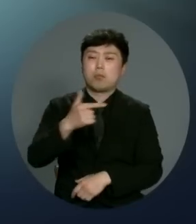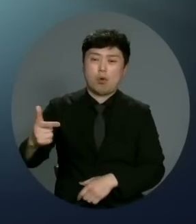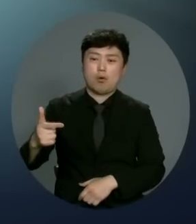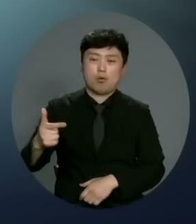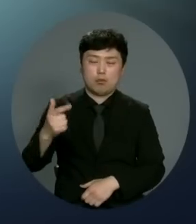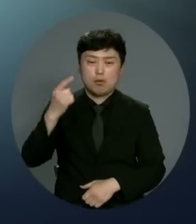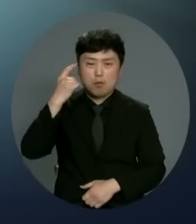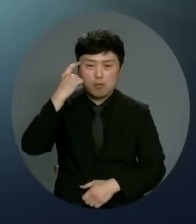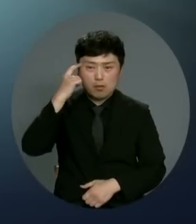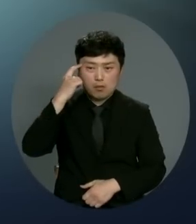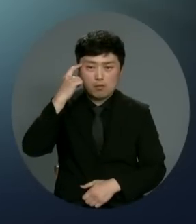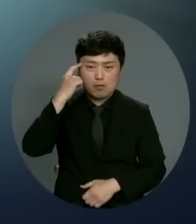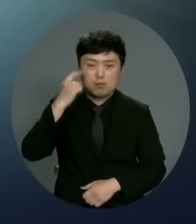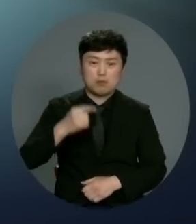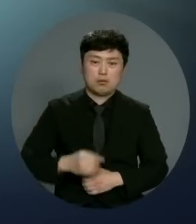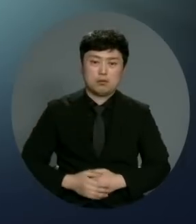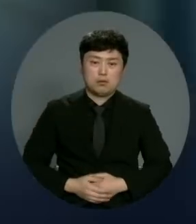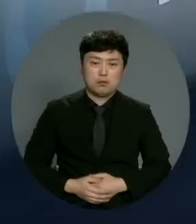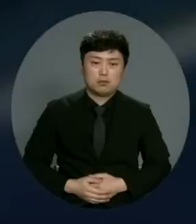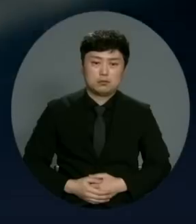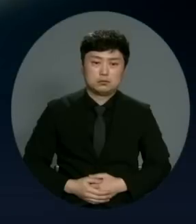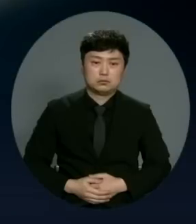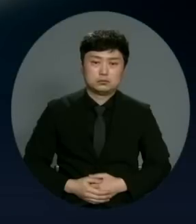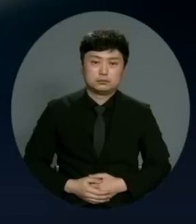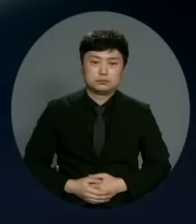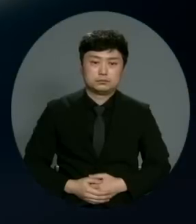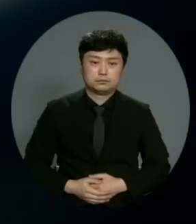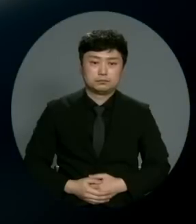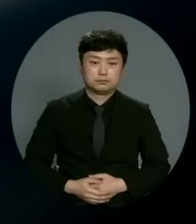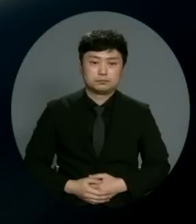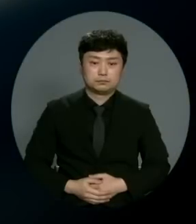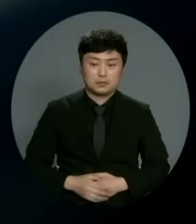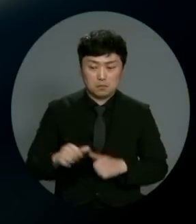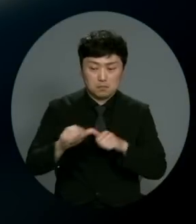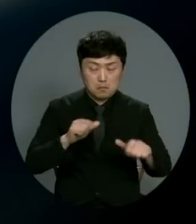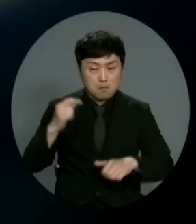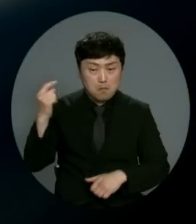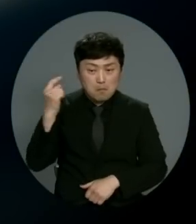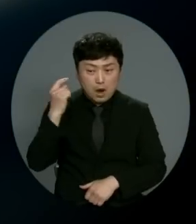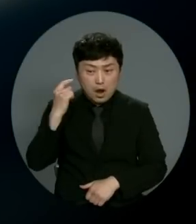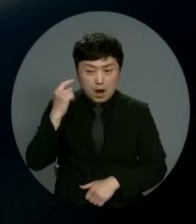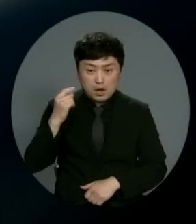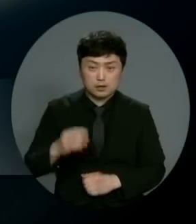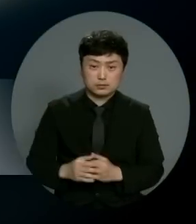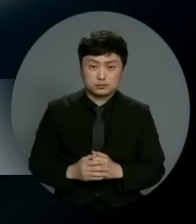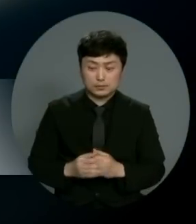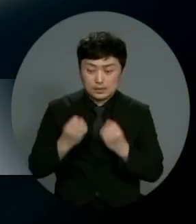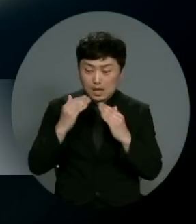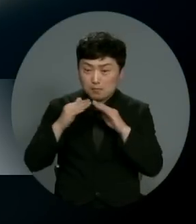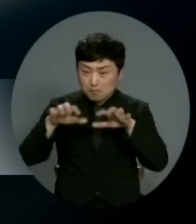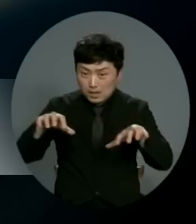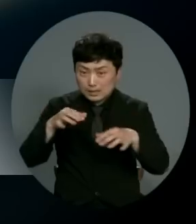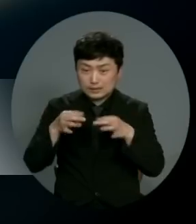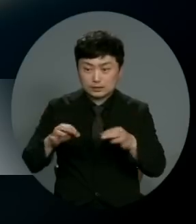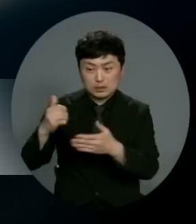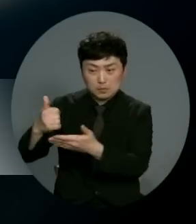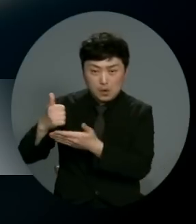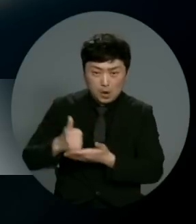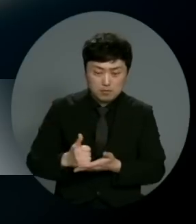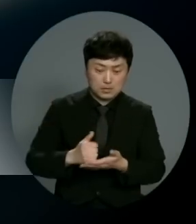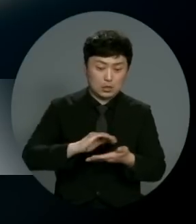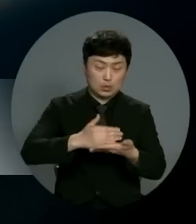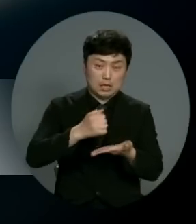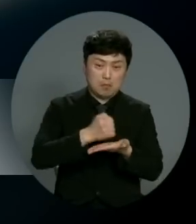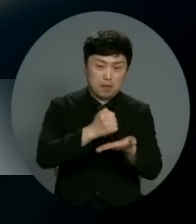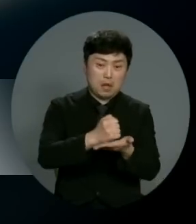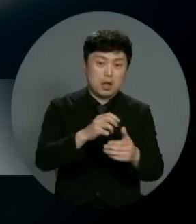크게 날 수도 있다고 생각하기 때문에 이런 소식이 전해지자 해당 새마을 금고의 고객들이 예적금을